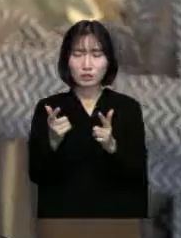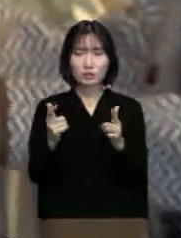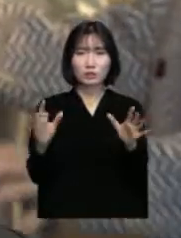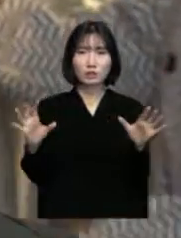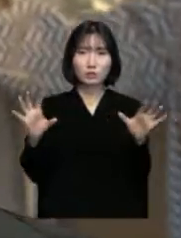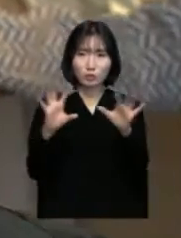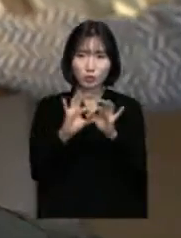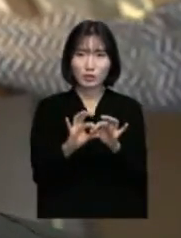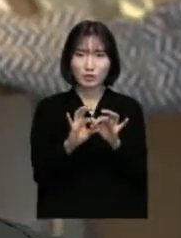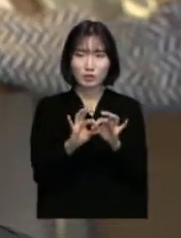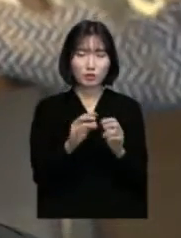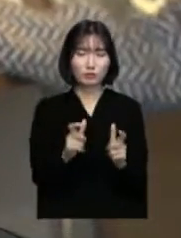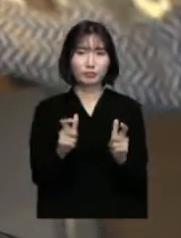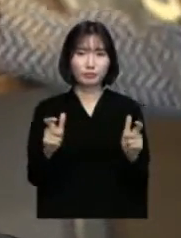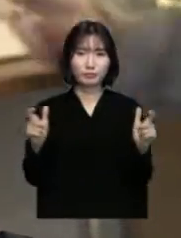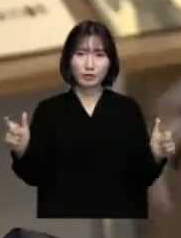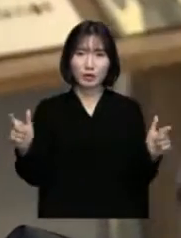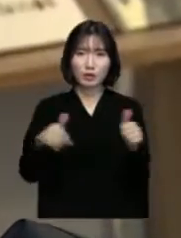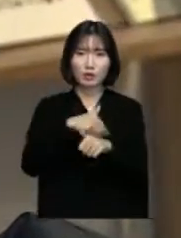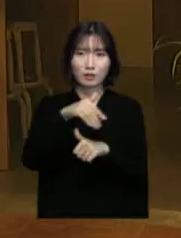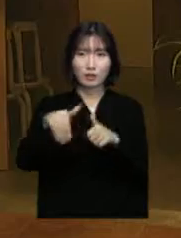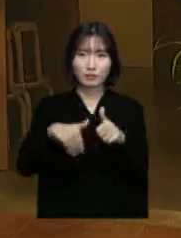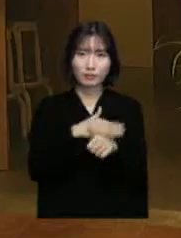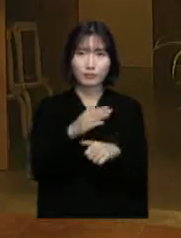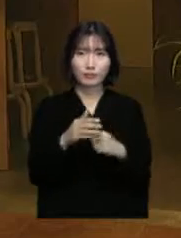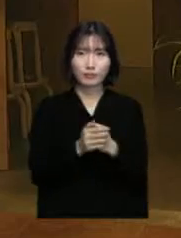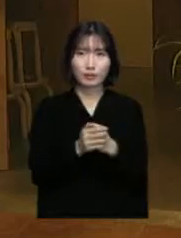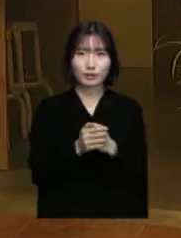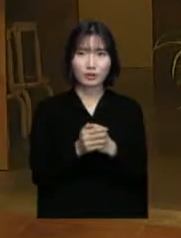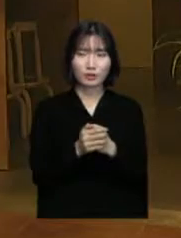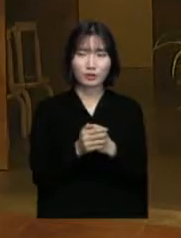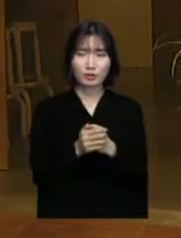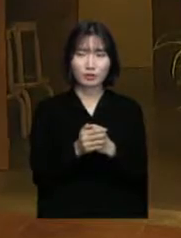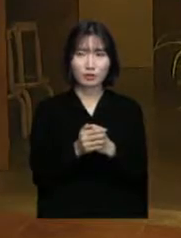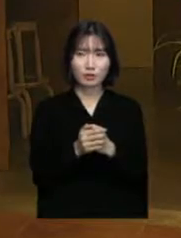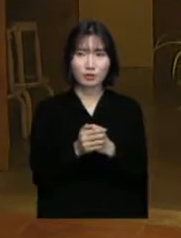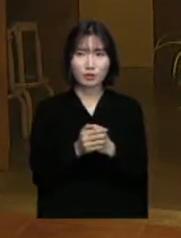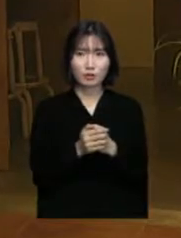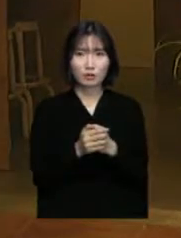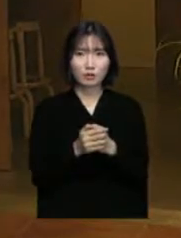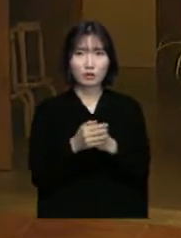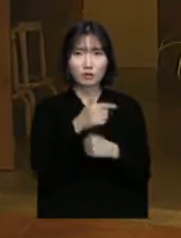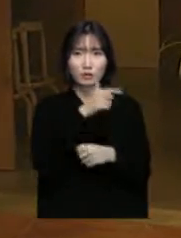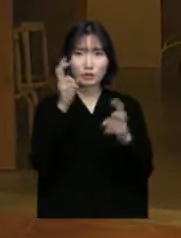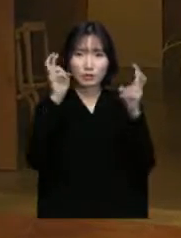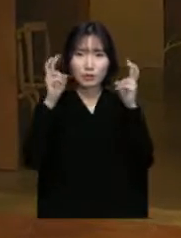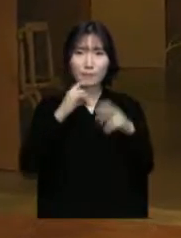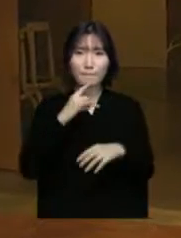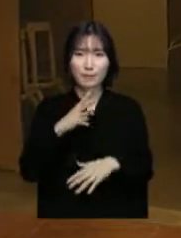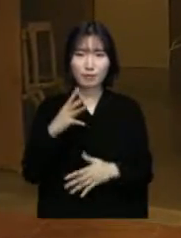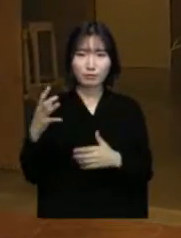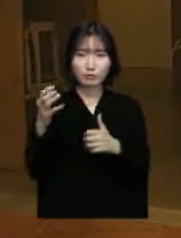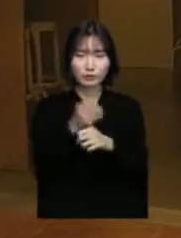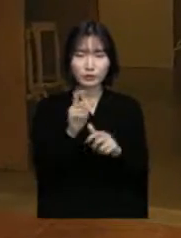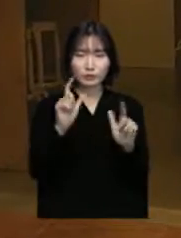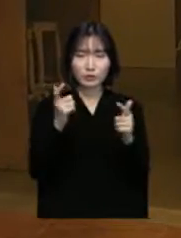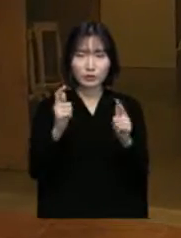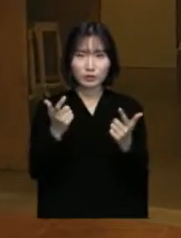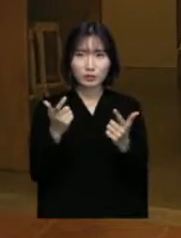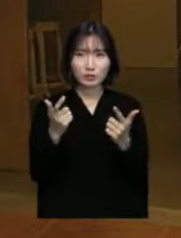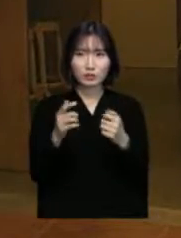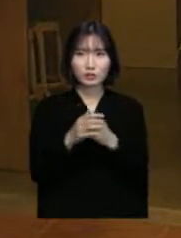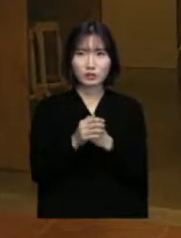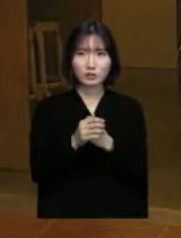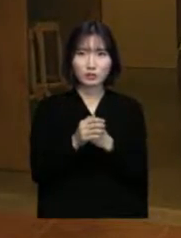하나 둘 늘고 있는 추세입니다 매 제거 채 그 파장은 좀더 자유롭고 적 꿈 덧날 더 새